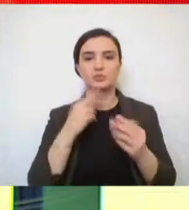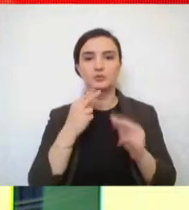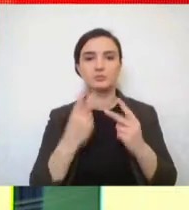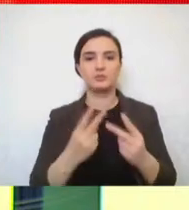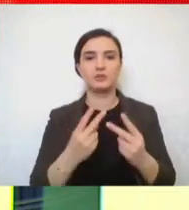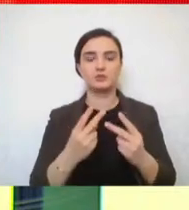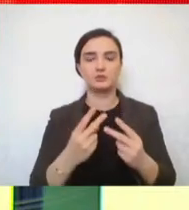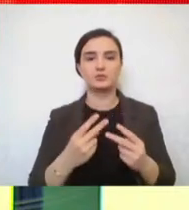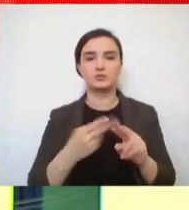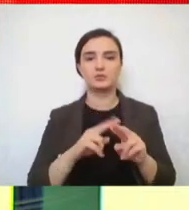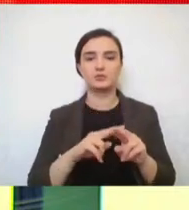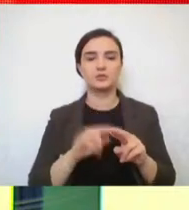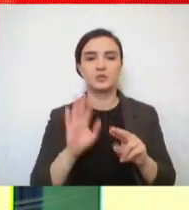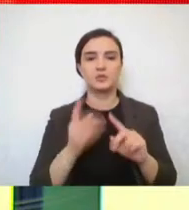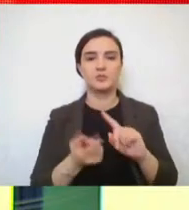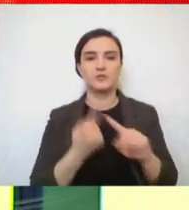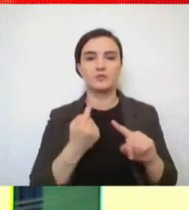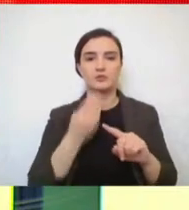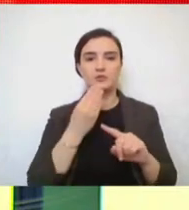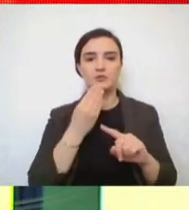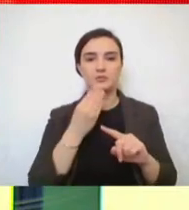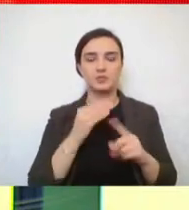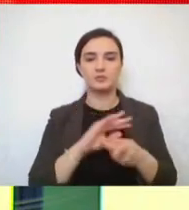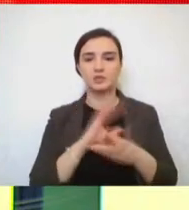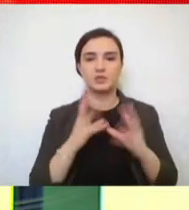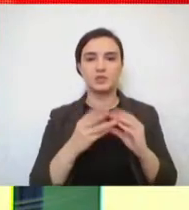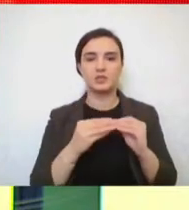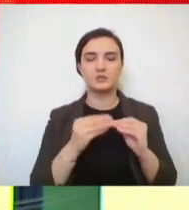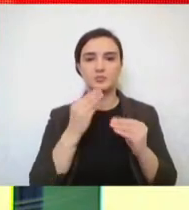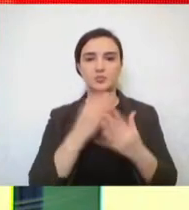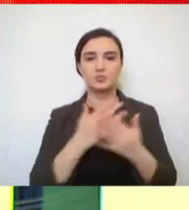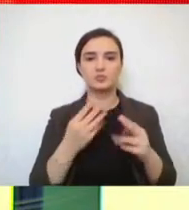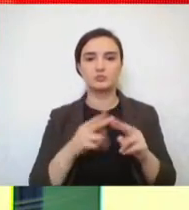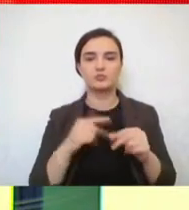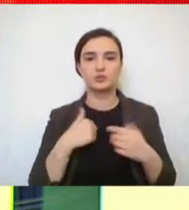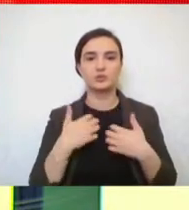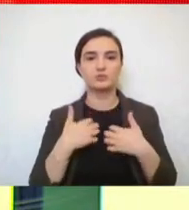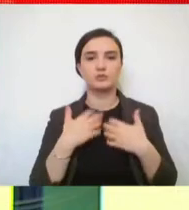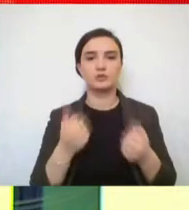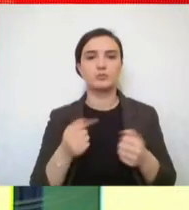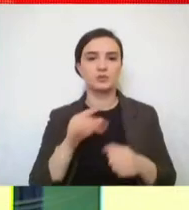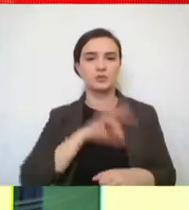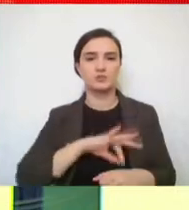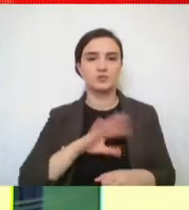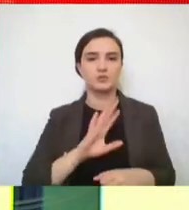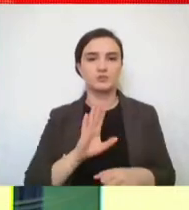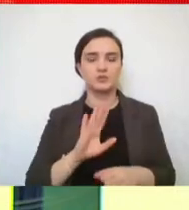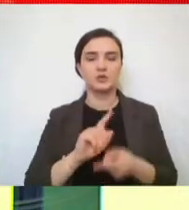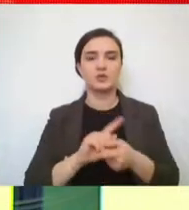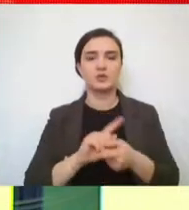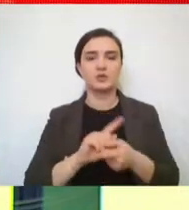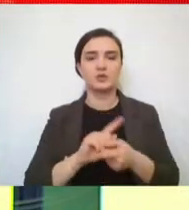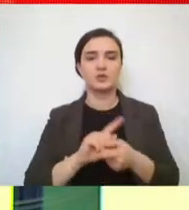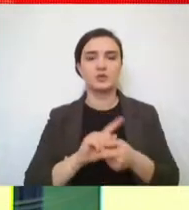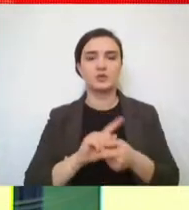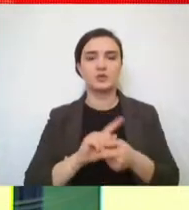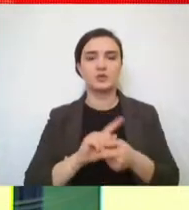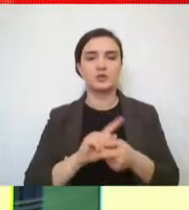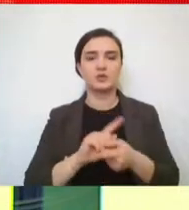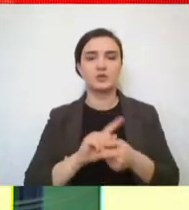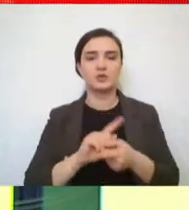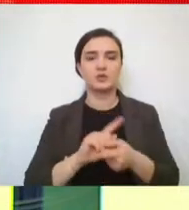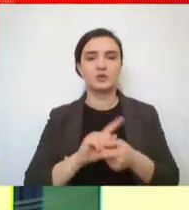არა მოვიღოთ რაციონიდან მთლიანად ეს პროდუქტები, იმიტომ რომ ჩვენს ჯანმრთელობას არ წაადგება, არამედ ავირჩიოთ ულუფა და